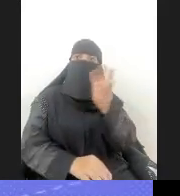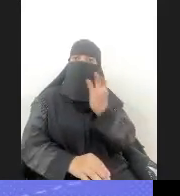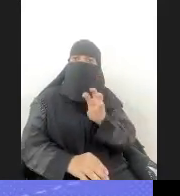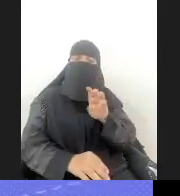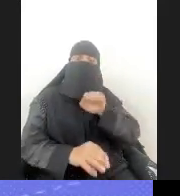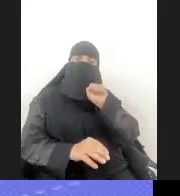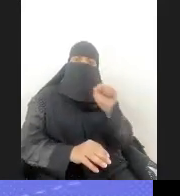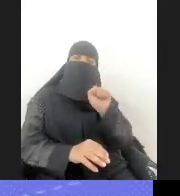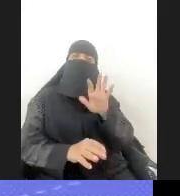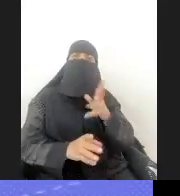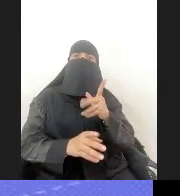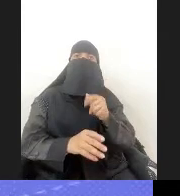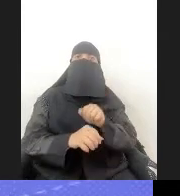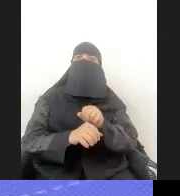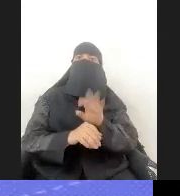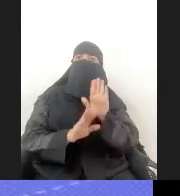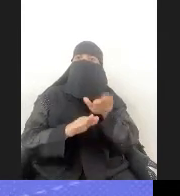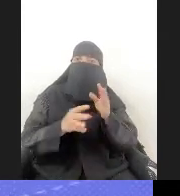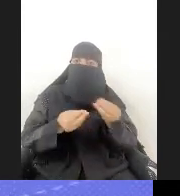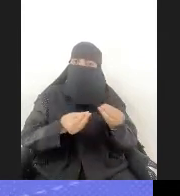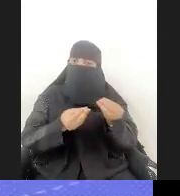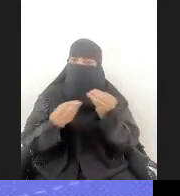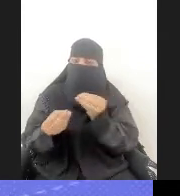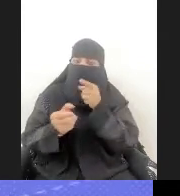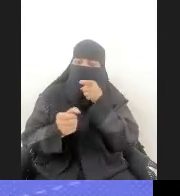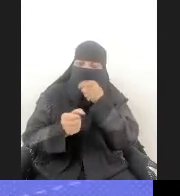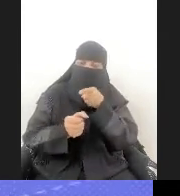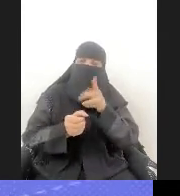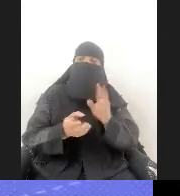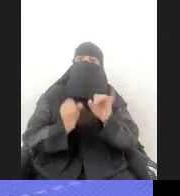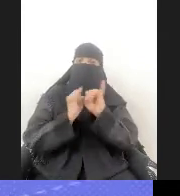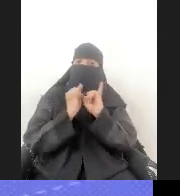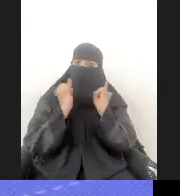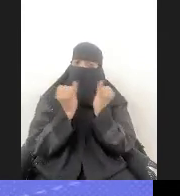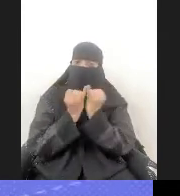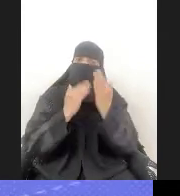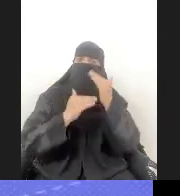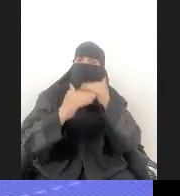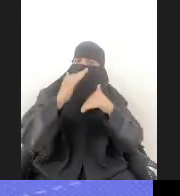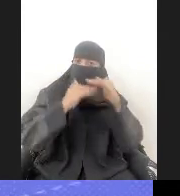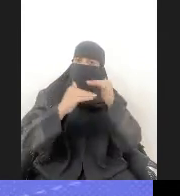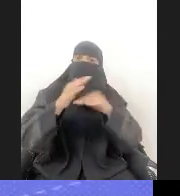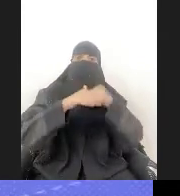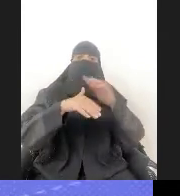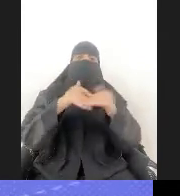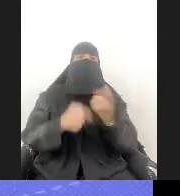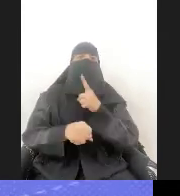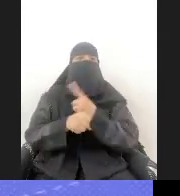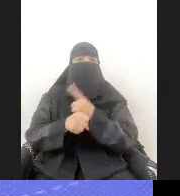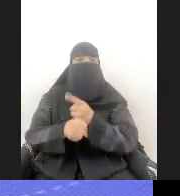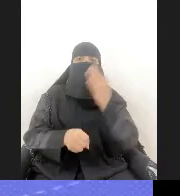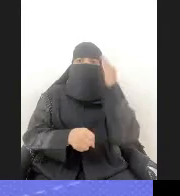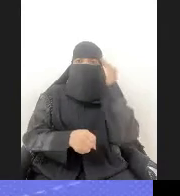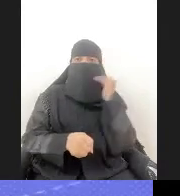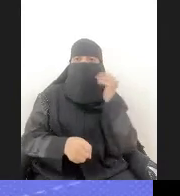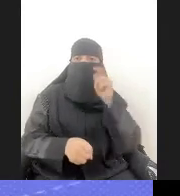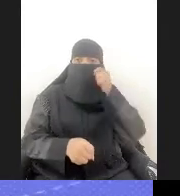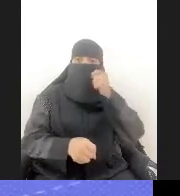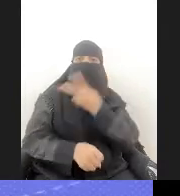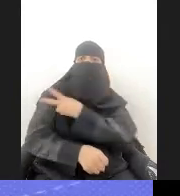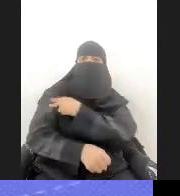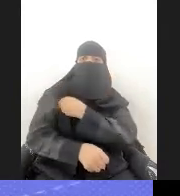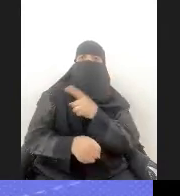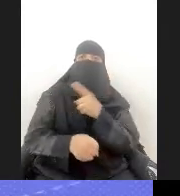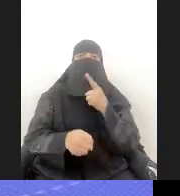في تقديم مثل هذه الملتقيات وتطوير المهارات المعلمين والمعلمات وأعضاء هيئة التدريس.